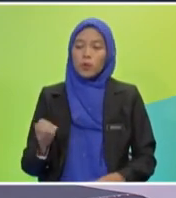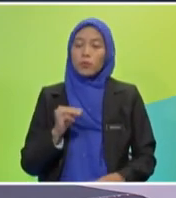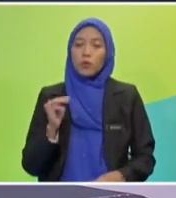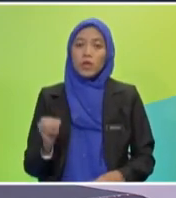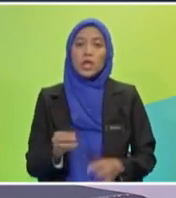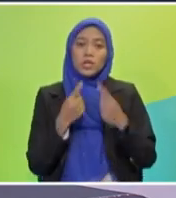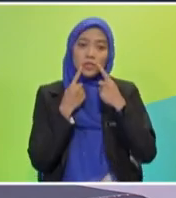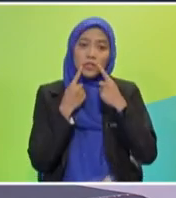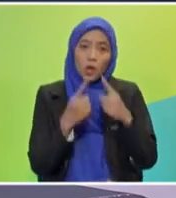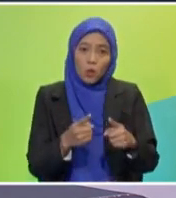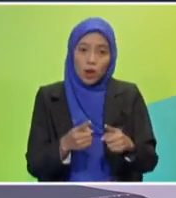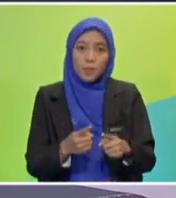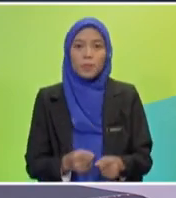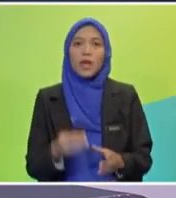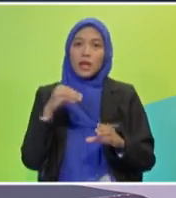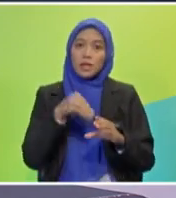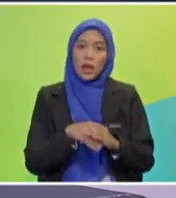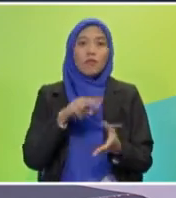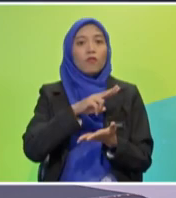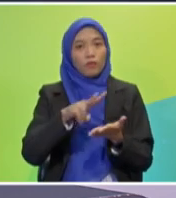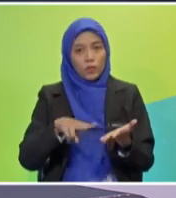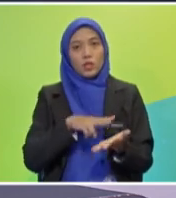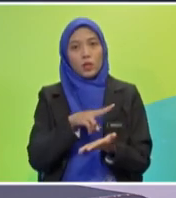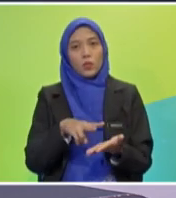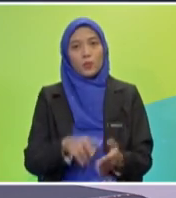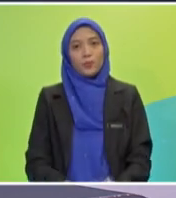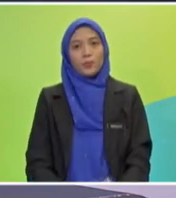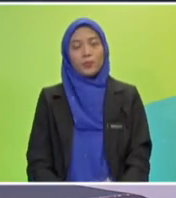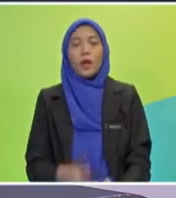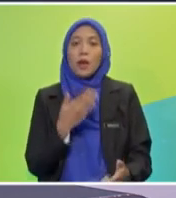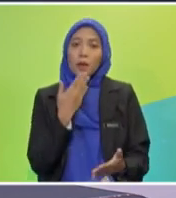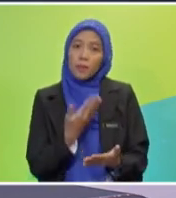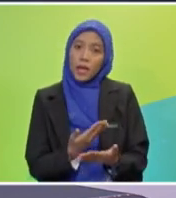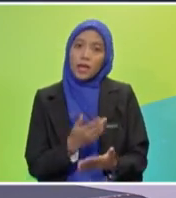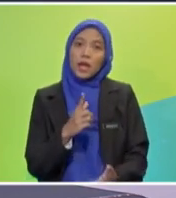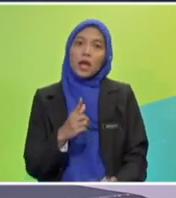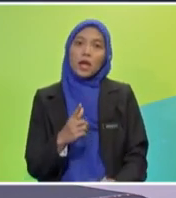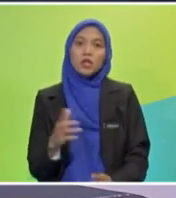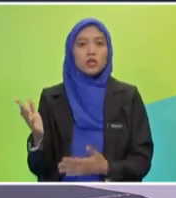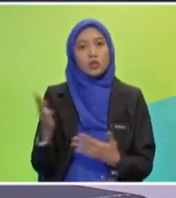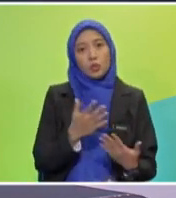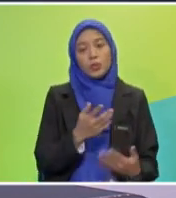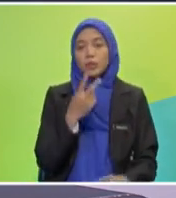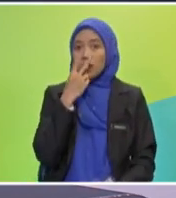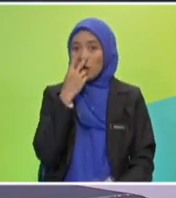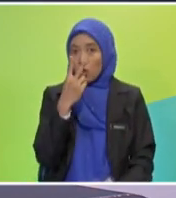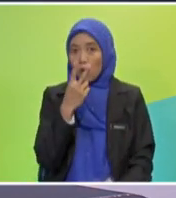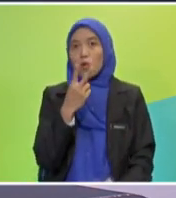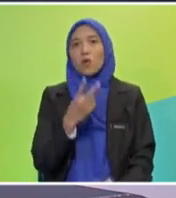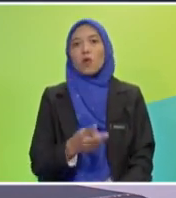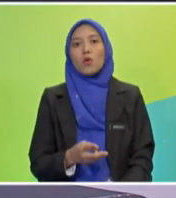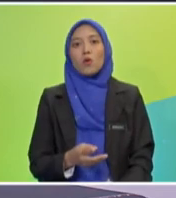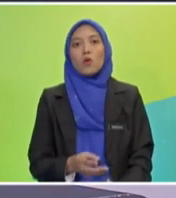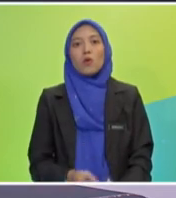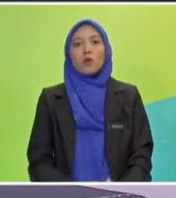terhadap perbualan rakan di hadapannya. Baiklah, mari kita lihat semula ya, Mira. Cikgu dah sediakan paparan